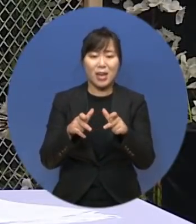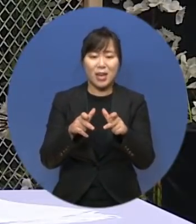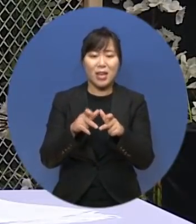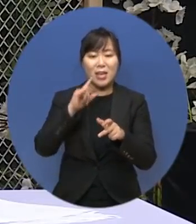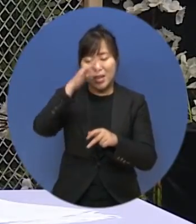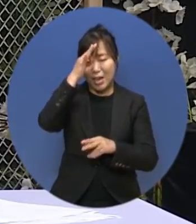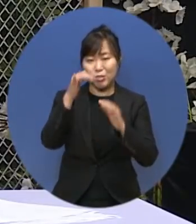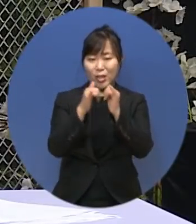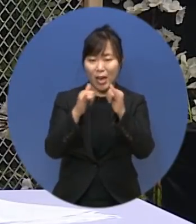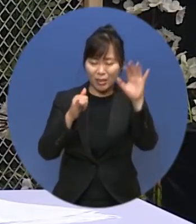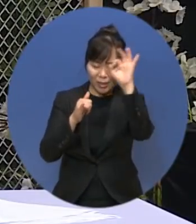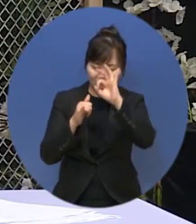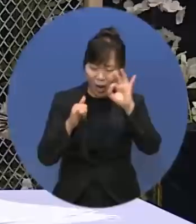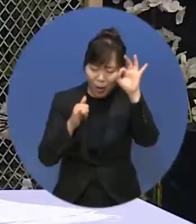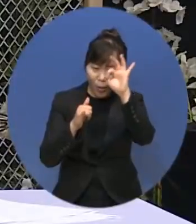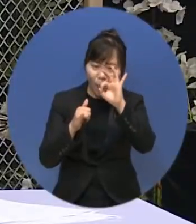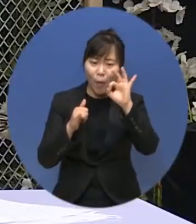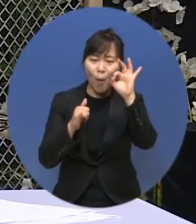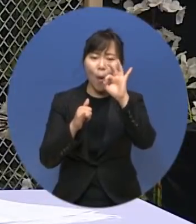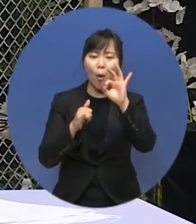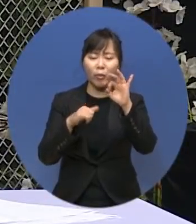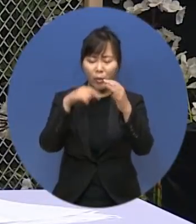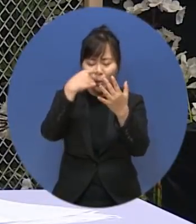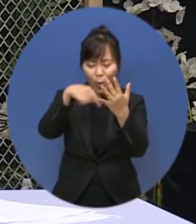그 예술가들을 발굴하고 또